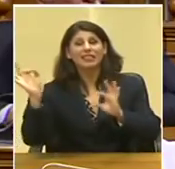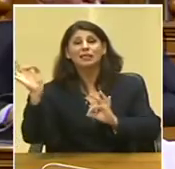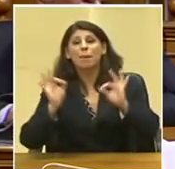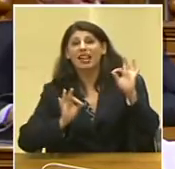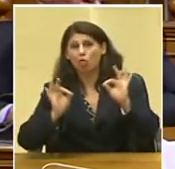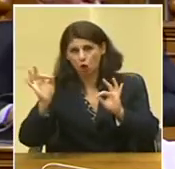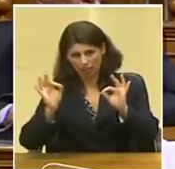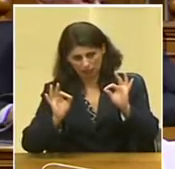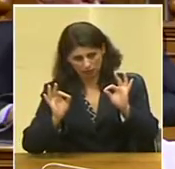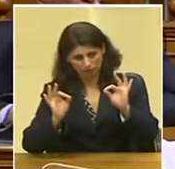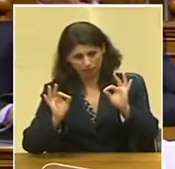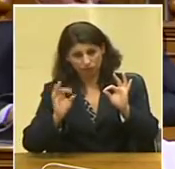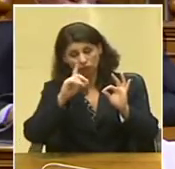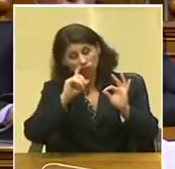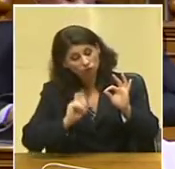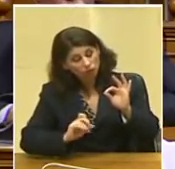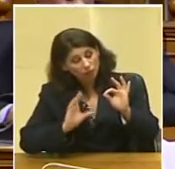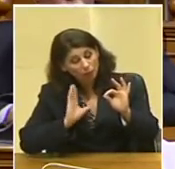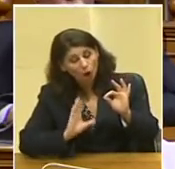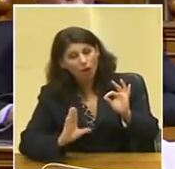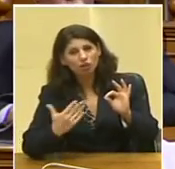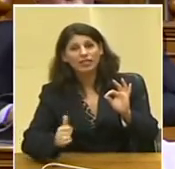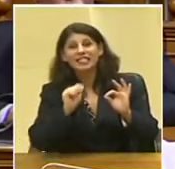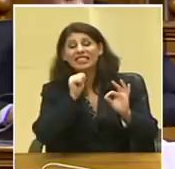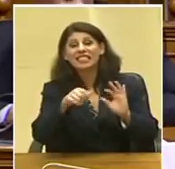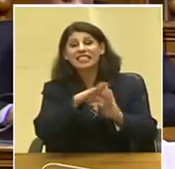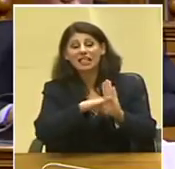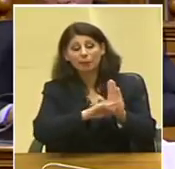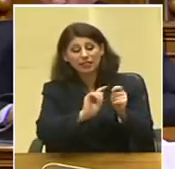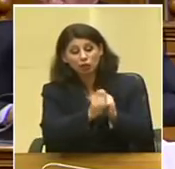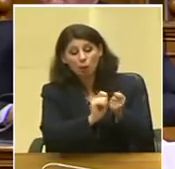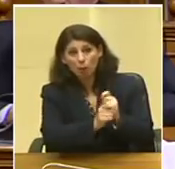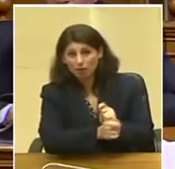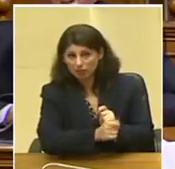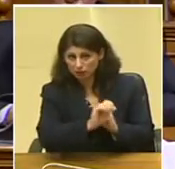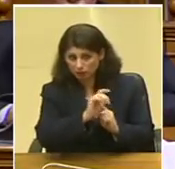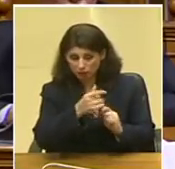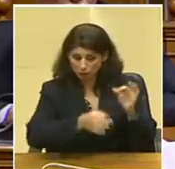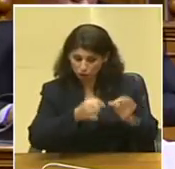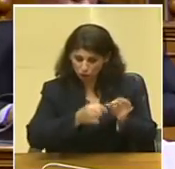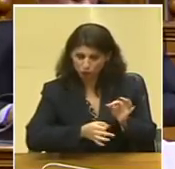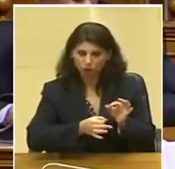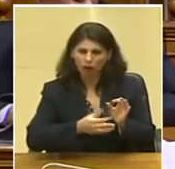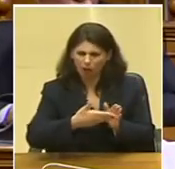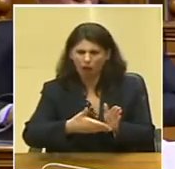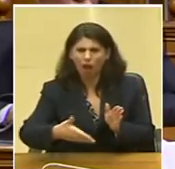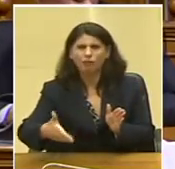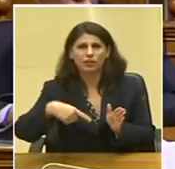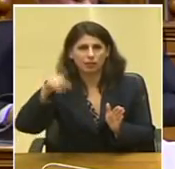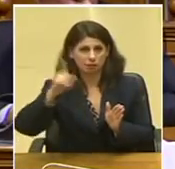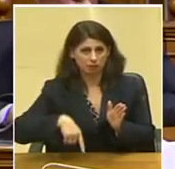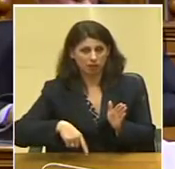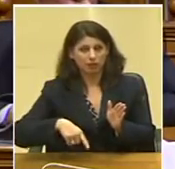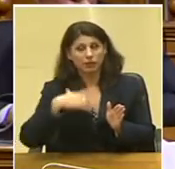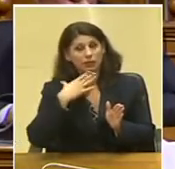οφείλει τόσο με τις συνταγματικές της τροπολογίες που συζητιούνται τούτε στις μέρες καθώς